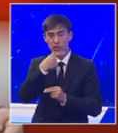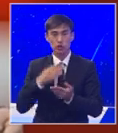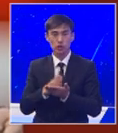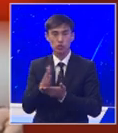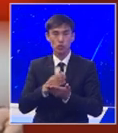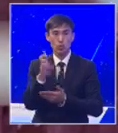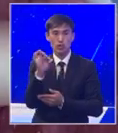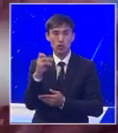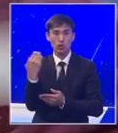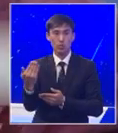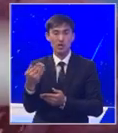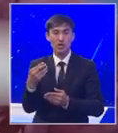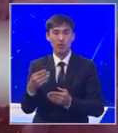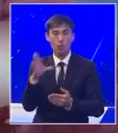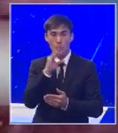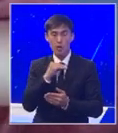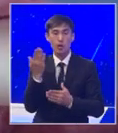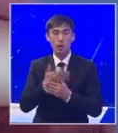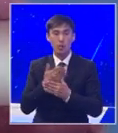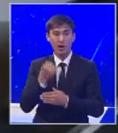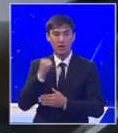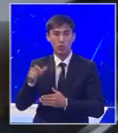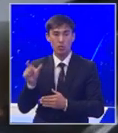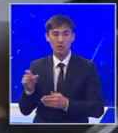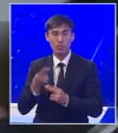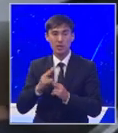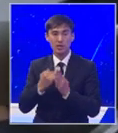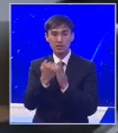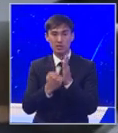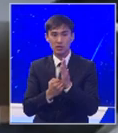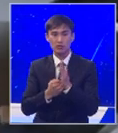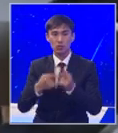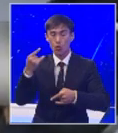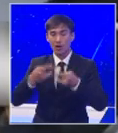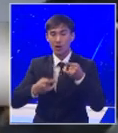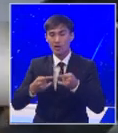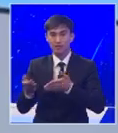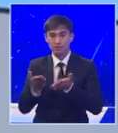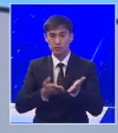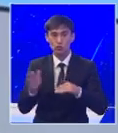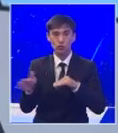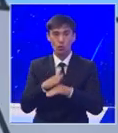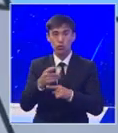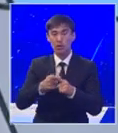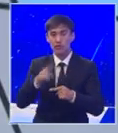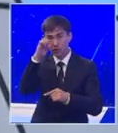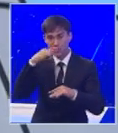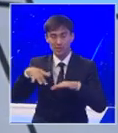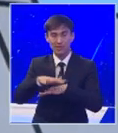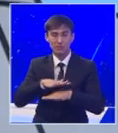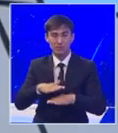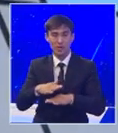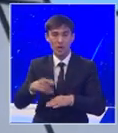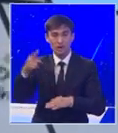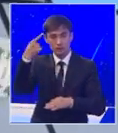беседок уран века в его умение помогать героем этих передач собиравших у экранов телевизоров добрую половину казахстанцев и мало